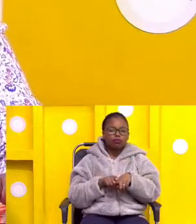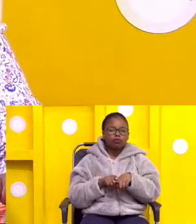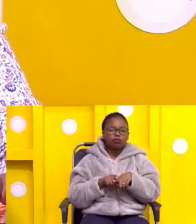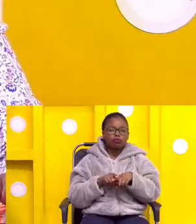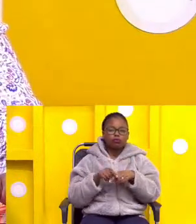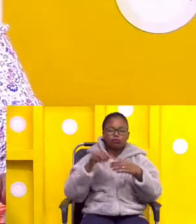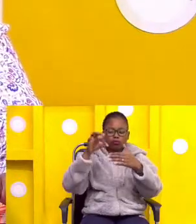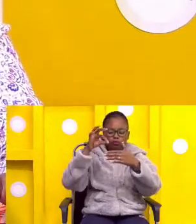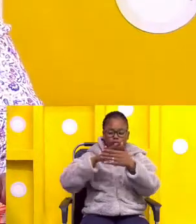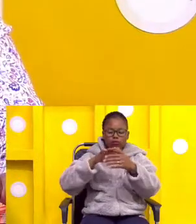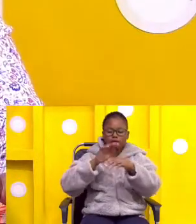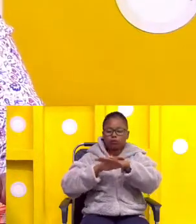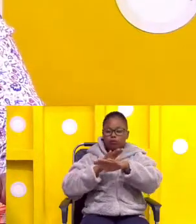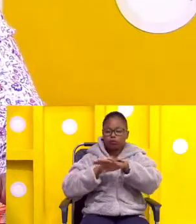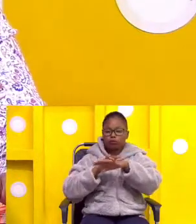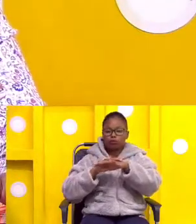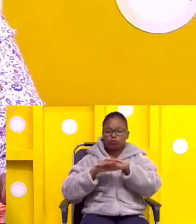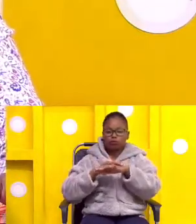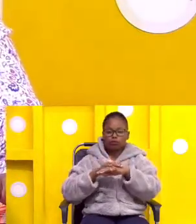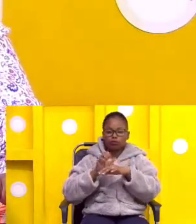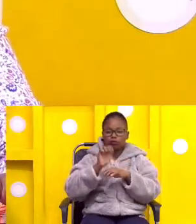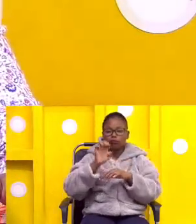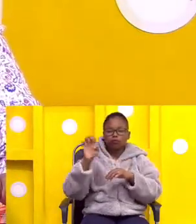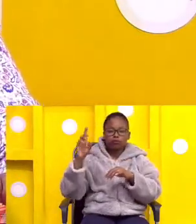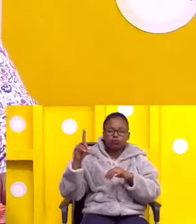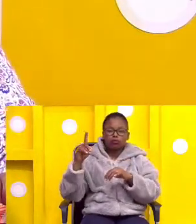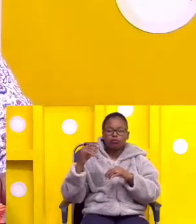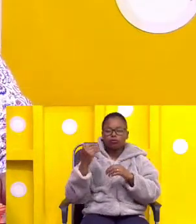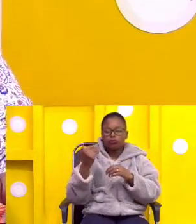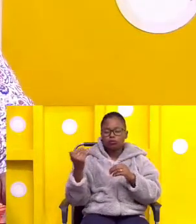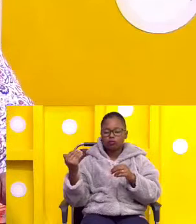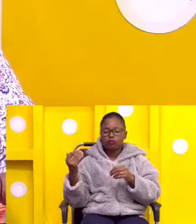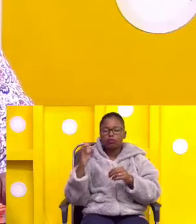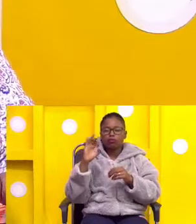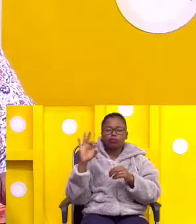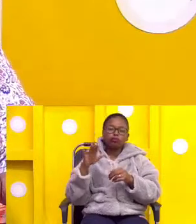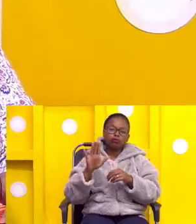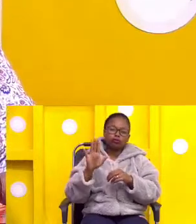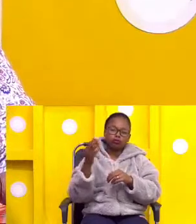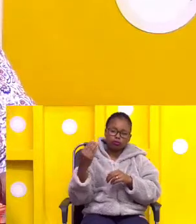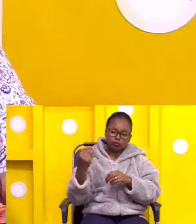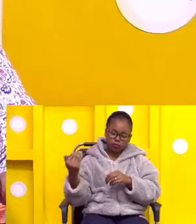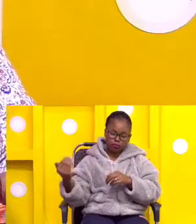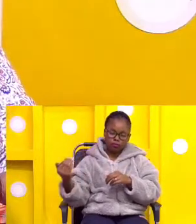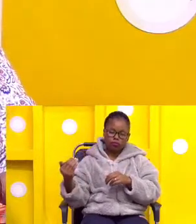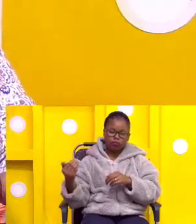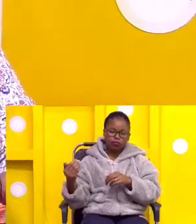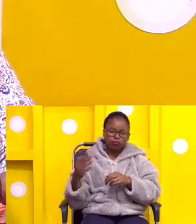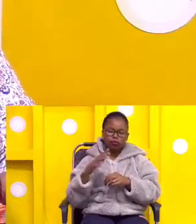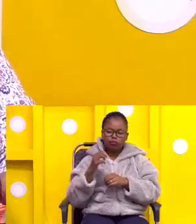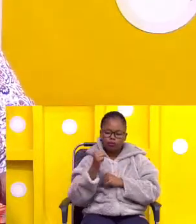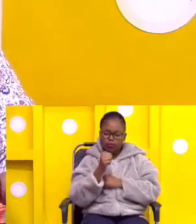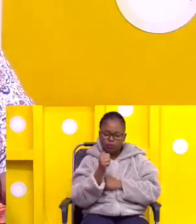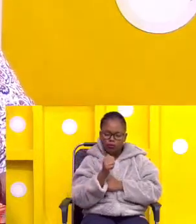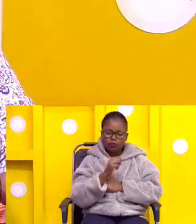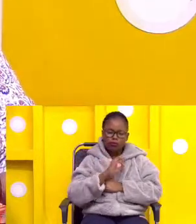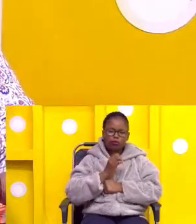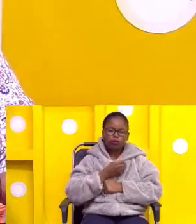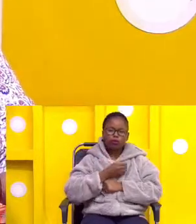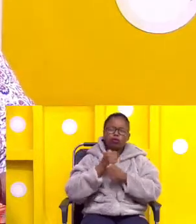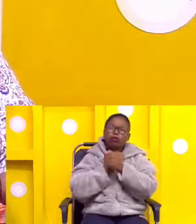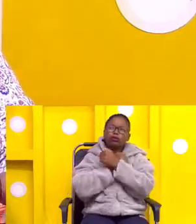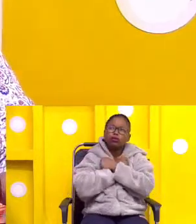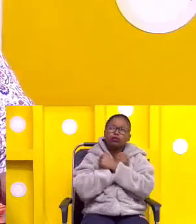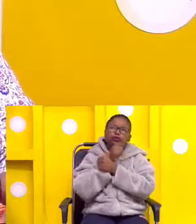mbeũ njega ciana cia ciana cianyu no ikarĩra na nĩ makoigaga aguka witũ rĩ nĩ mendete